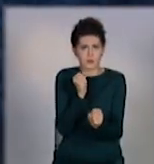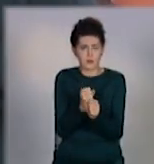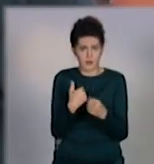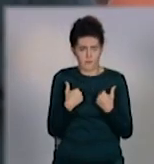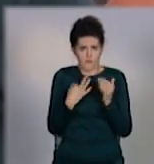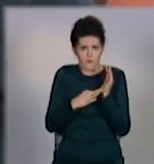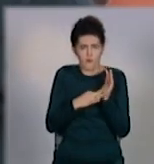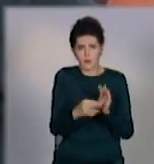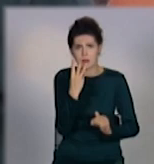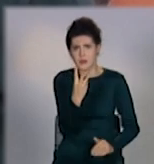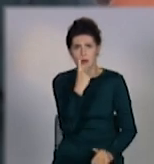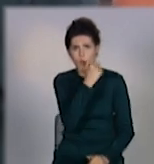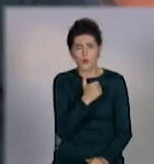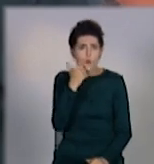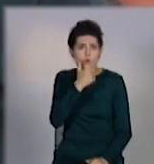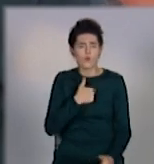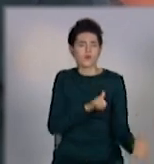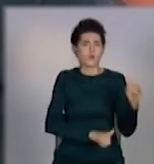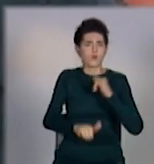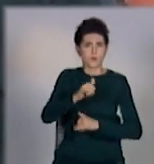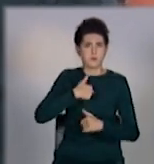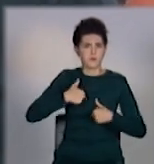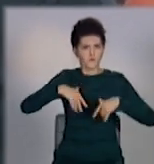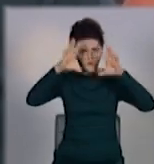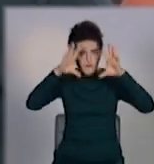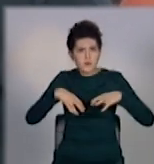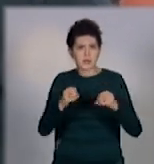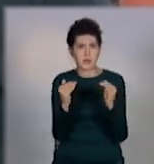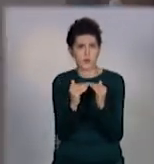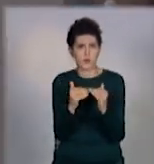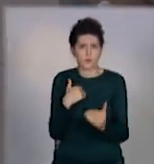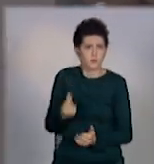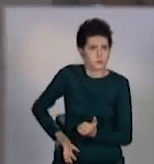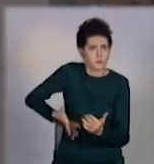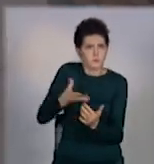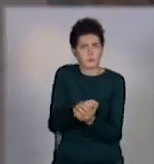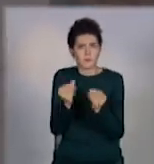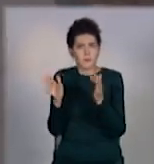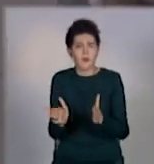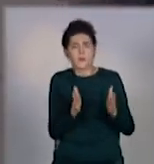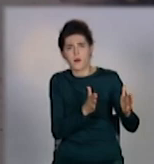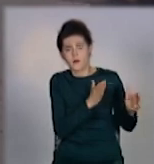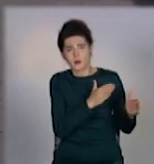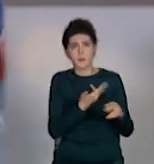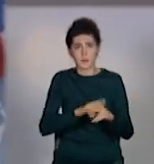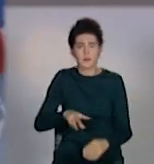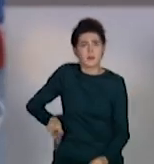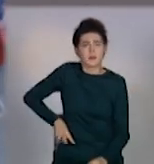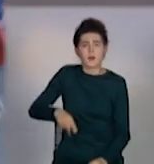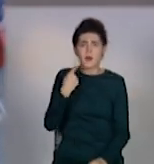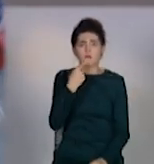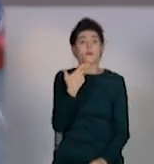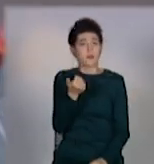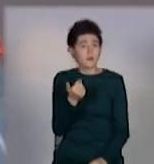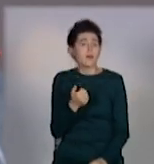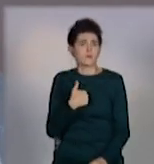года. Платимо, уже без дому нас платить. У мене ж переплата яка. Тим часом обладміністрації пообіцяли, вплинуть